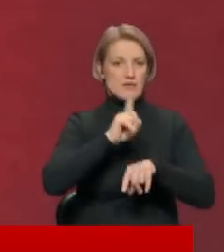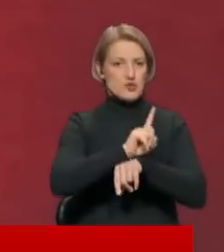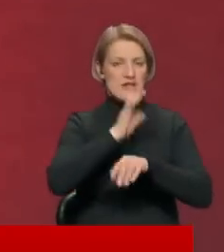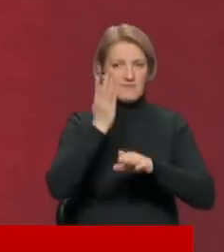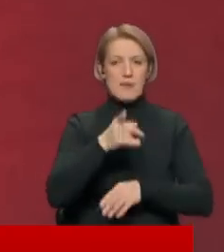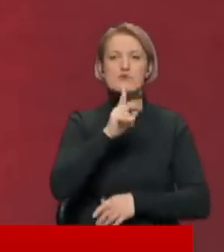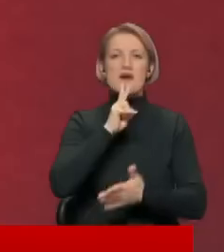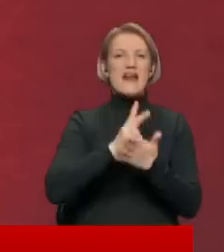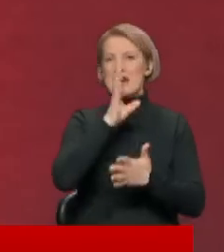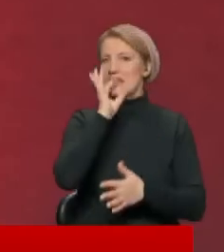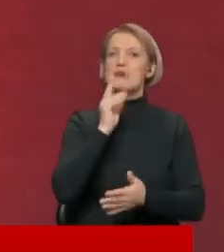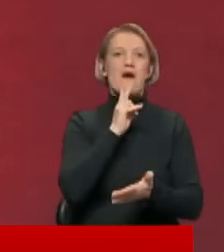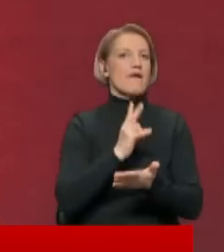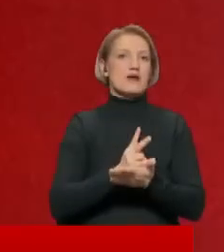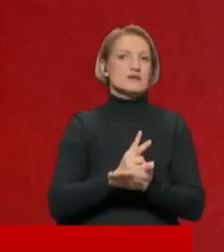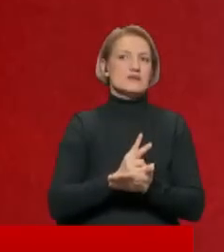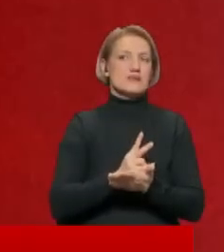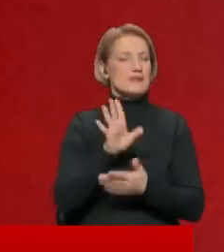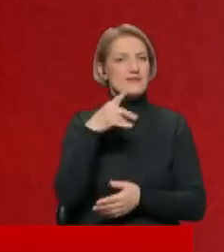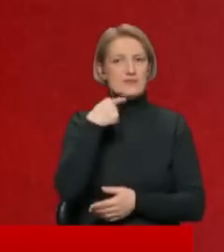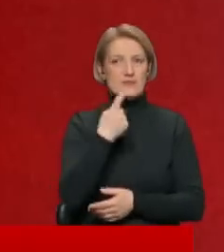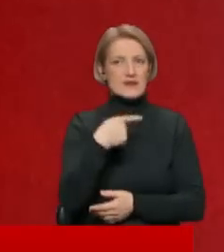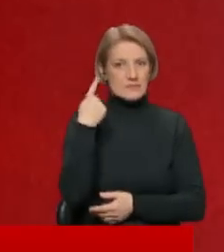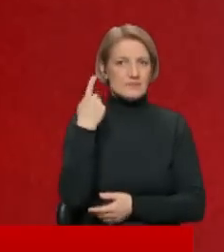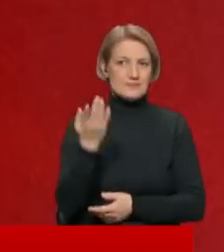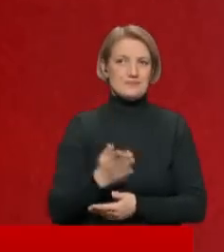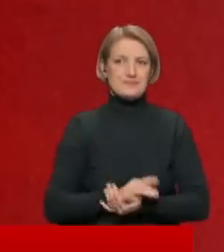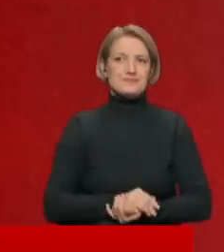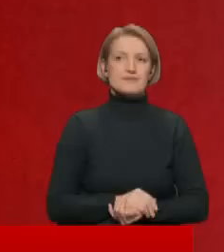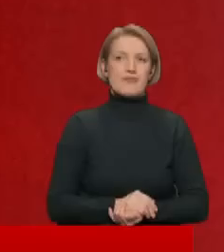kimin karar Ne dersiniz